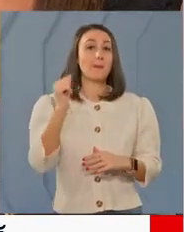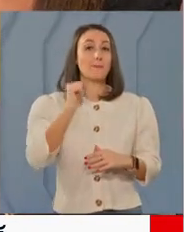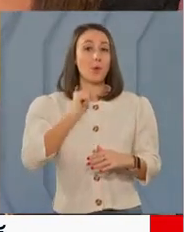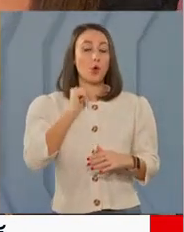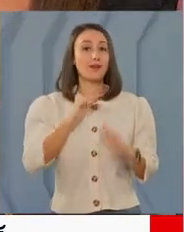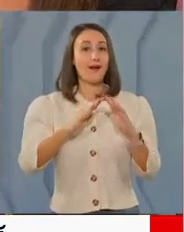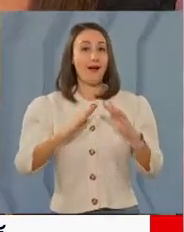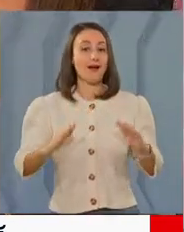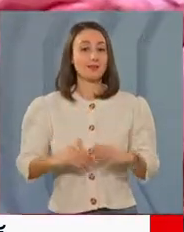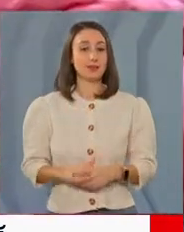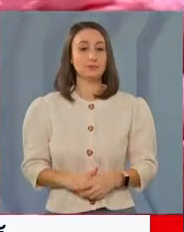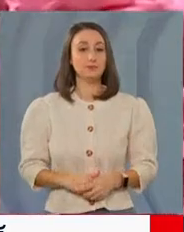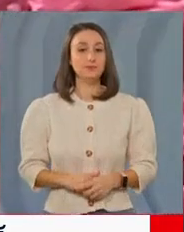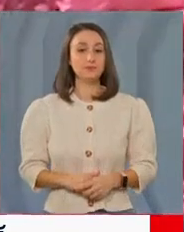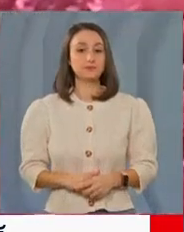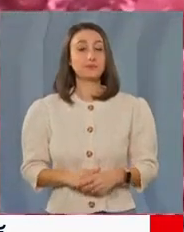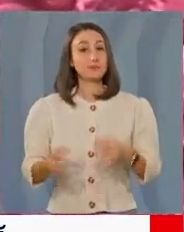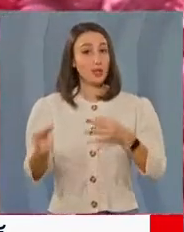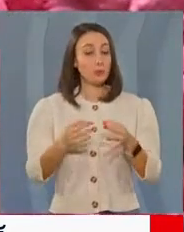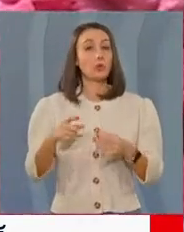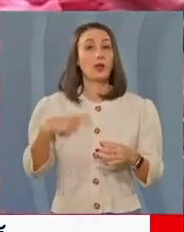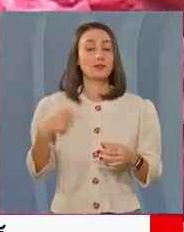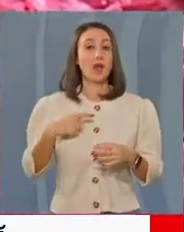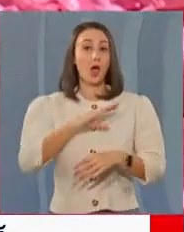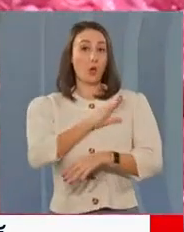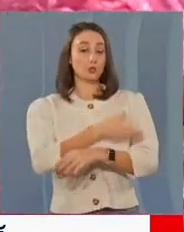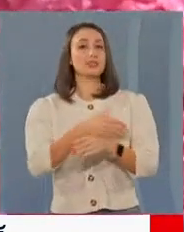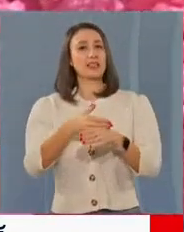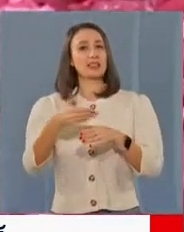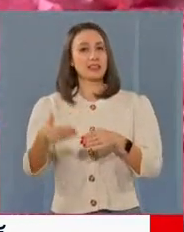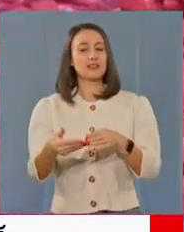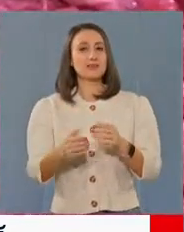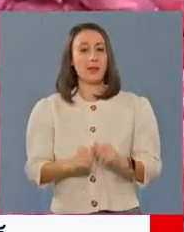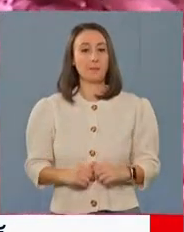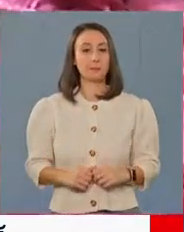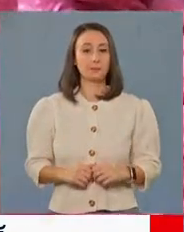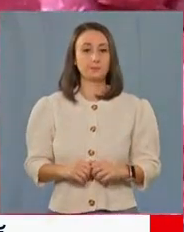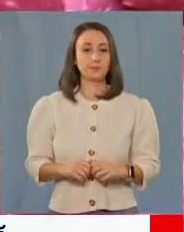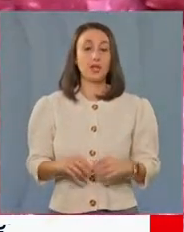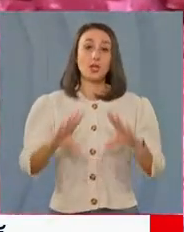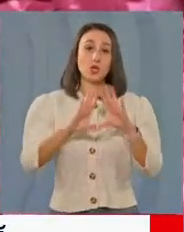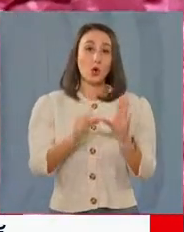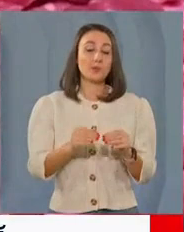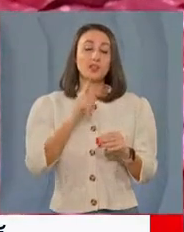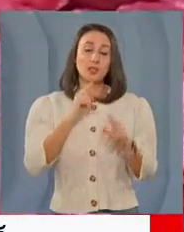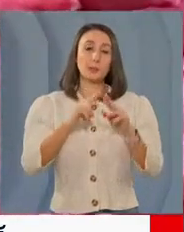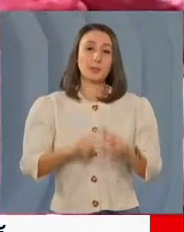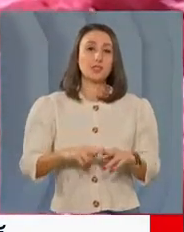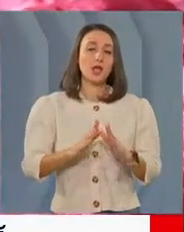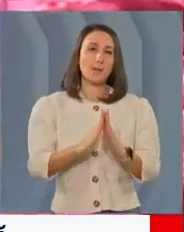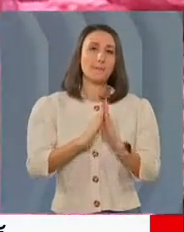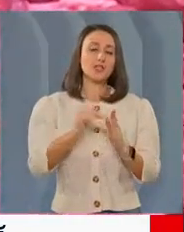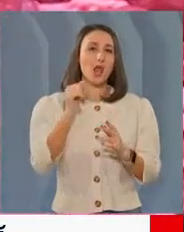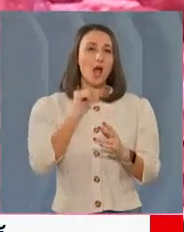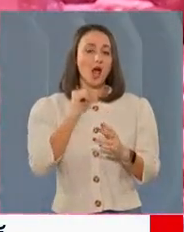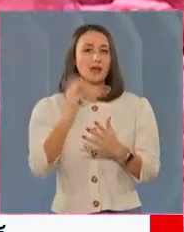în gospodăriile populației. Măsuri ar exista, dar autoritățile întârzie să acționeze în acest sens, așa că românilor nu le rămâne decât să apeleze la